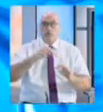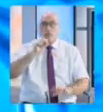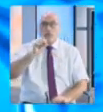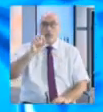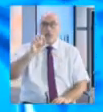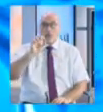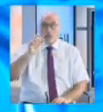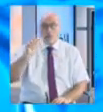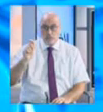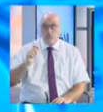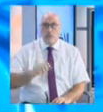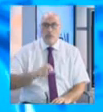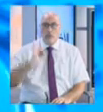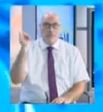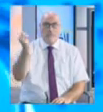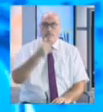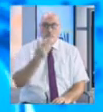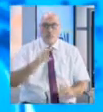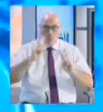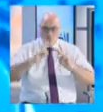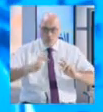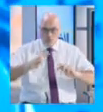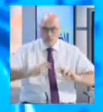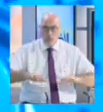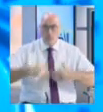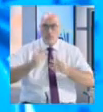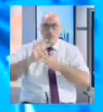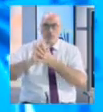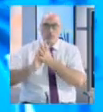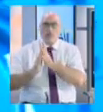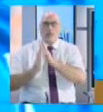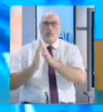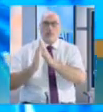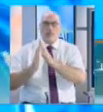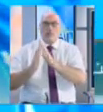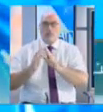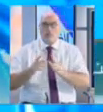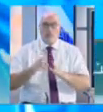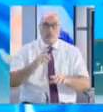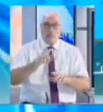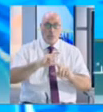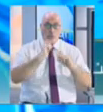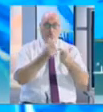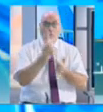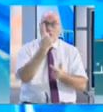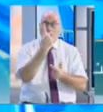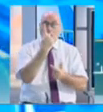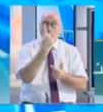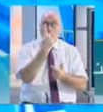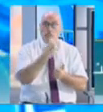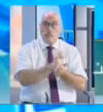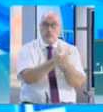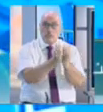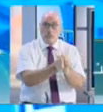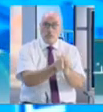العام بأن التحقيقات القضائية الجارية حول حرائق الغابات بدائرة الاختصاص أفضت إلى توقيف مشتبه فيه بإضرام النار داخل